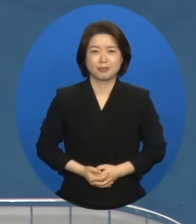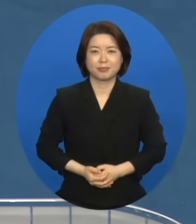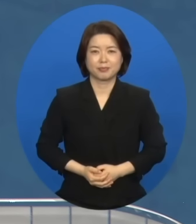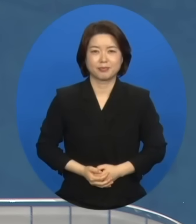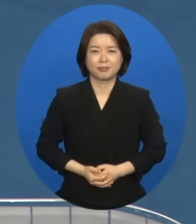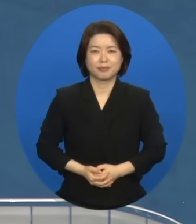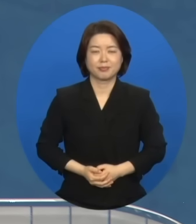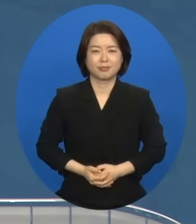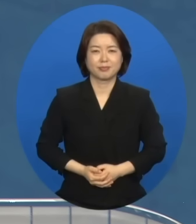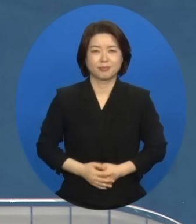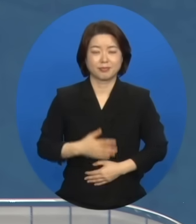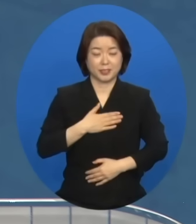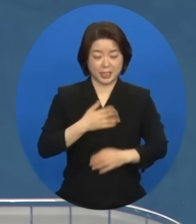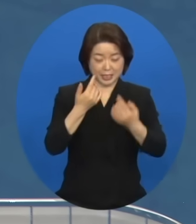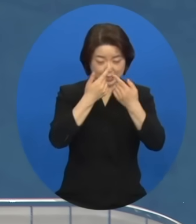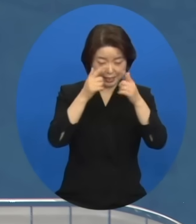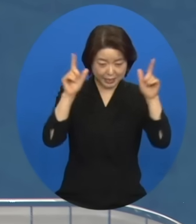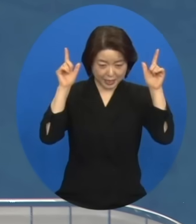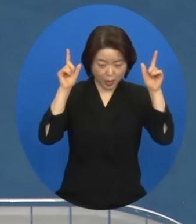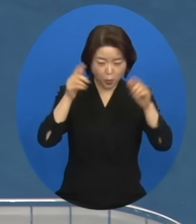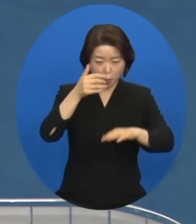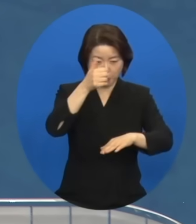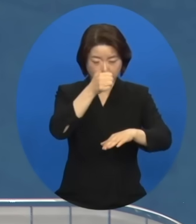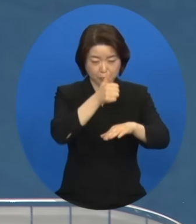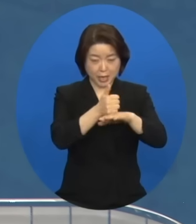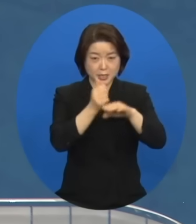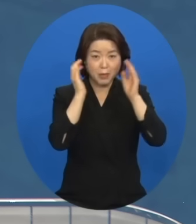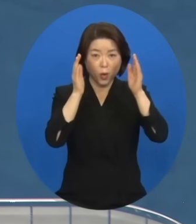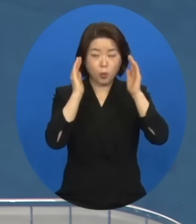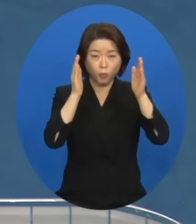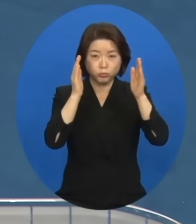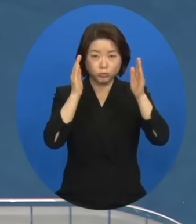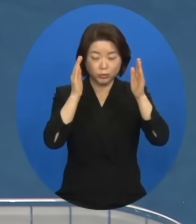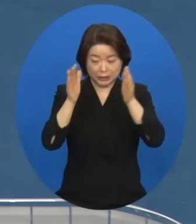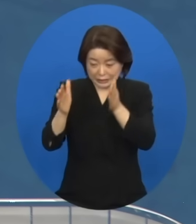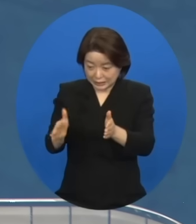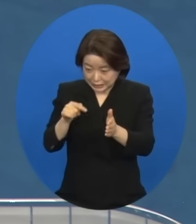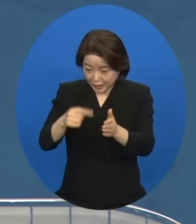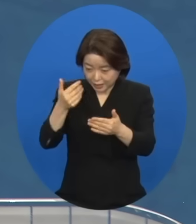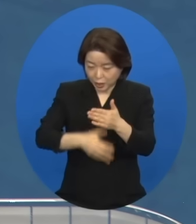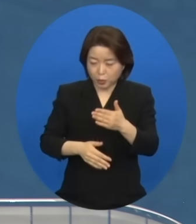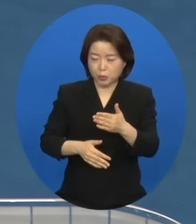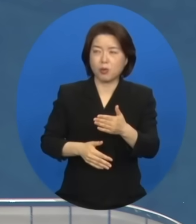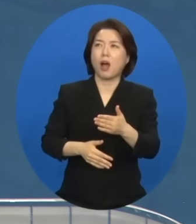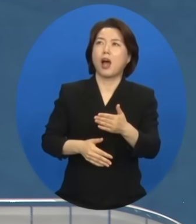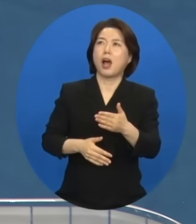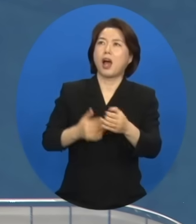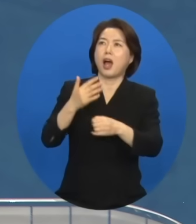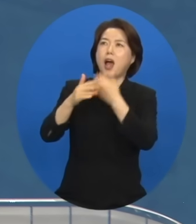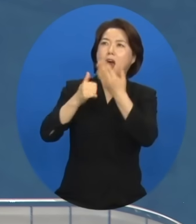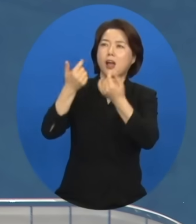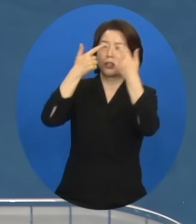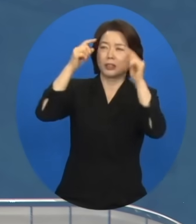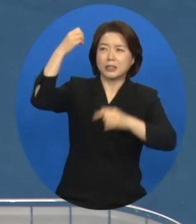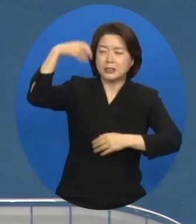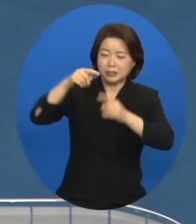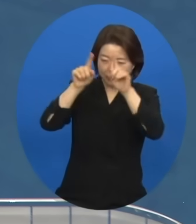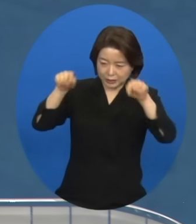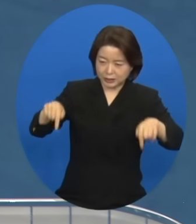제가 대학원 마지막 학기를 남겨두고 하나님 앞에 제가 대학원 석사 학위를 바치겠다고